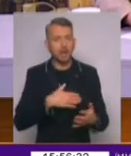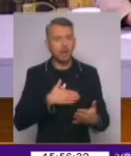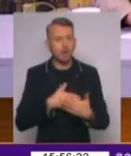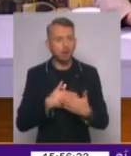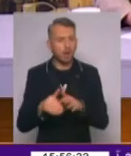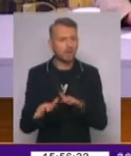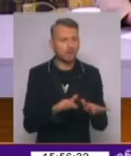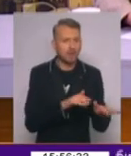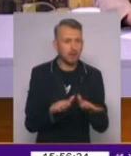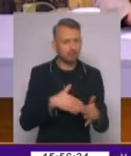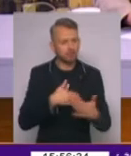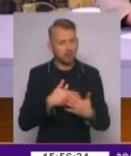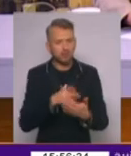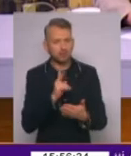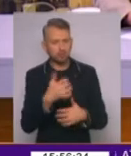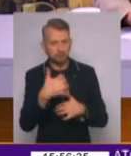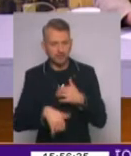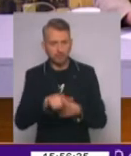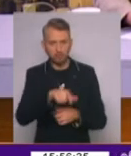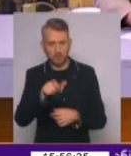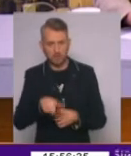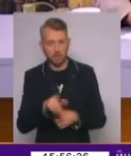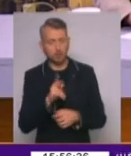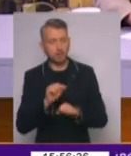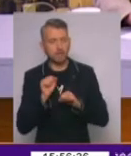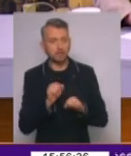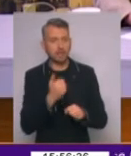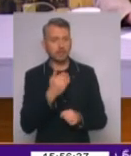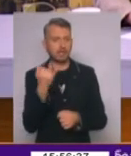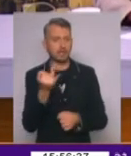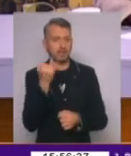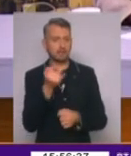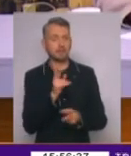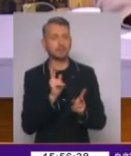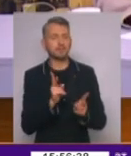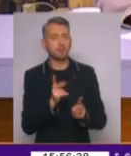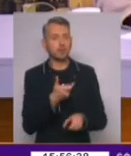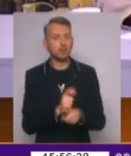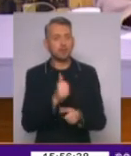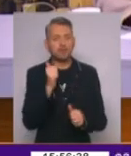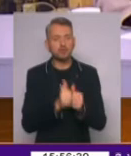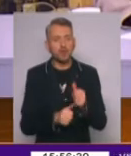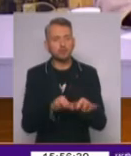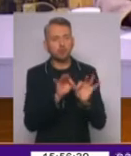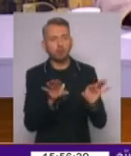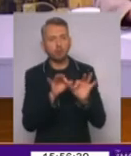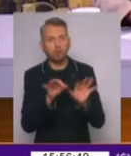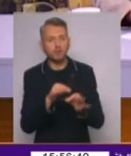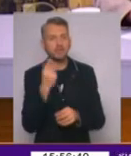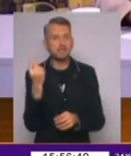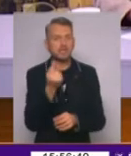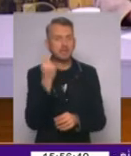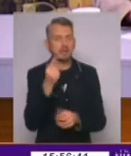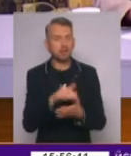діячі, активісти, які діють серед киян і які захищають їх інтереси, які дуже часто доносять, єдиний